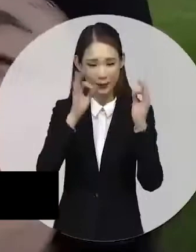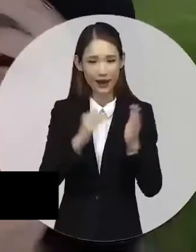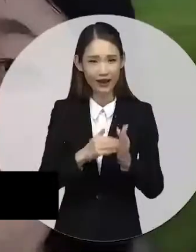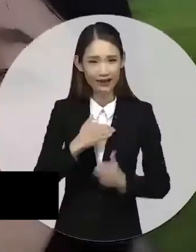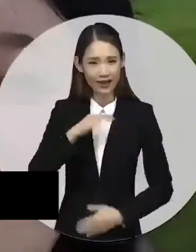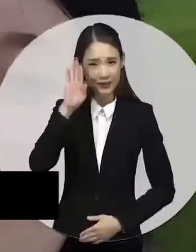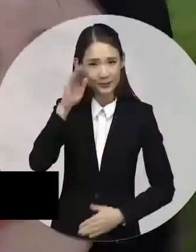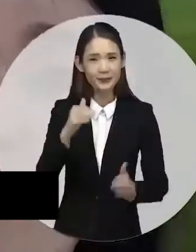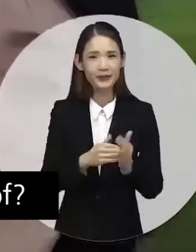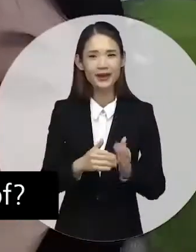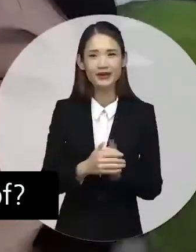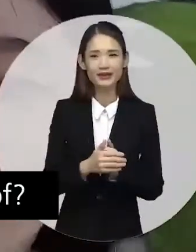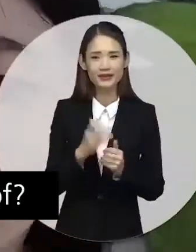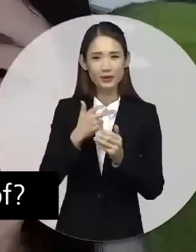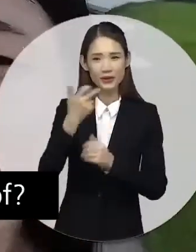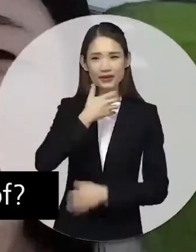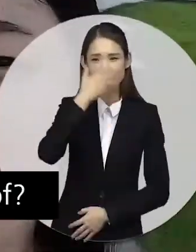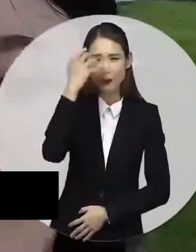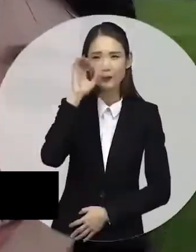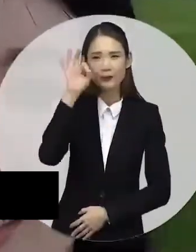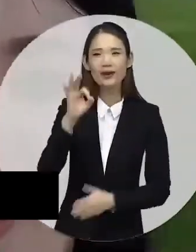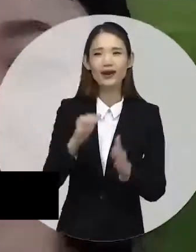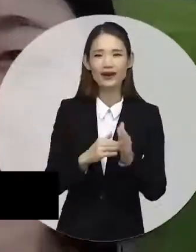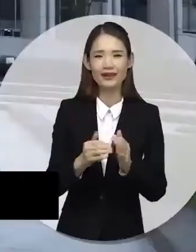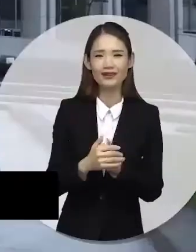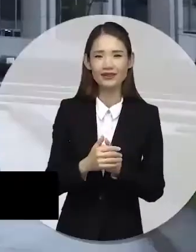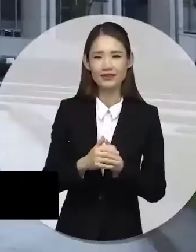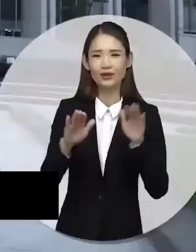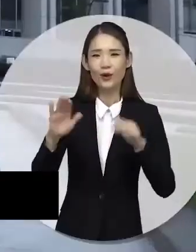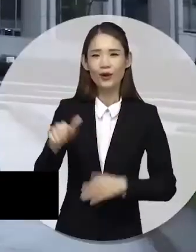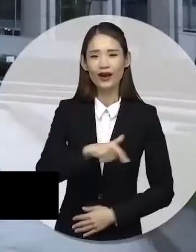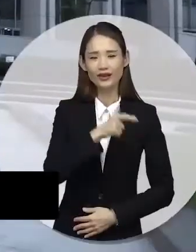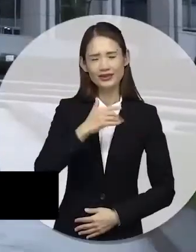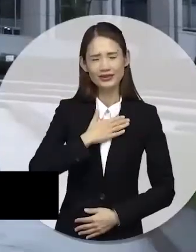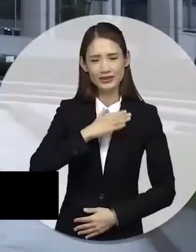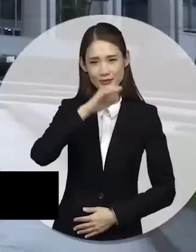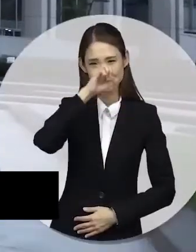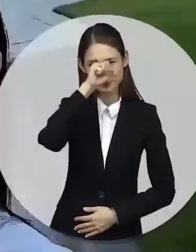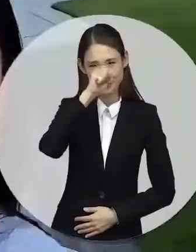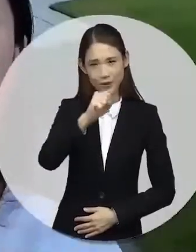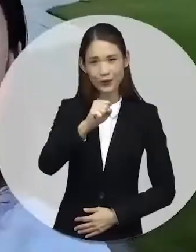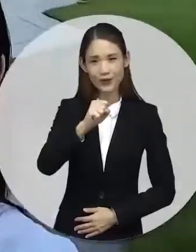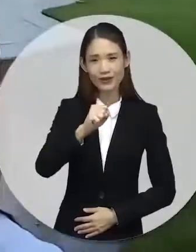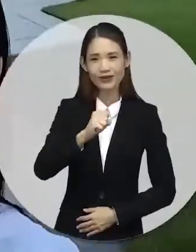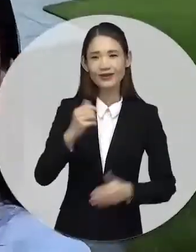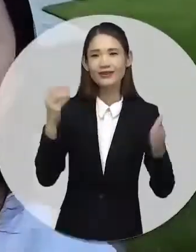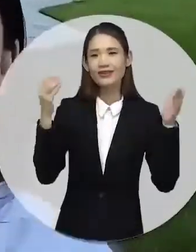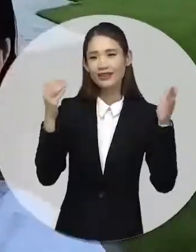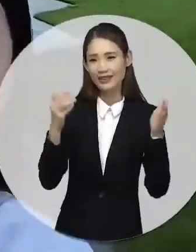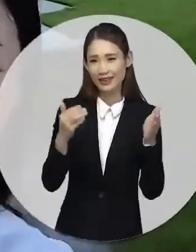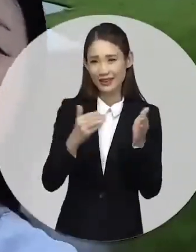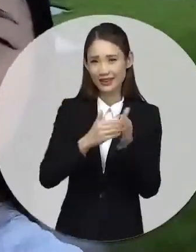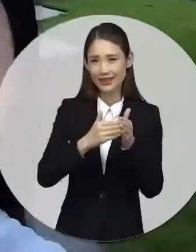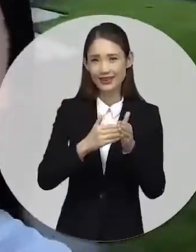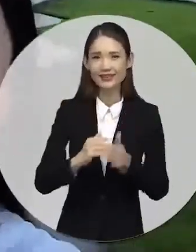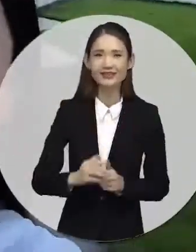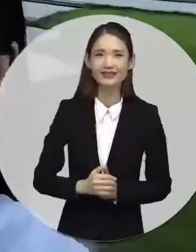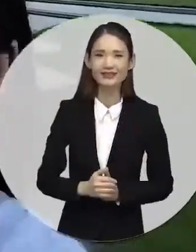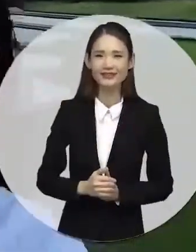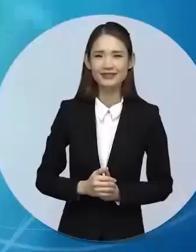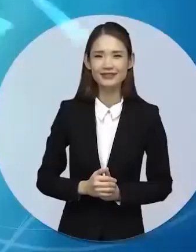말했잖아. 미래를 봤어. 오빠의 로망을 봤어? 봤어. 오늘 하루는 아주 기분 좋은 The end.